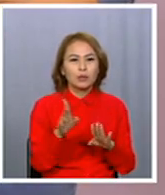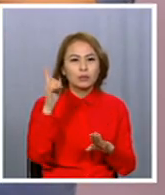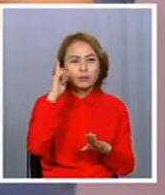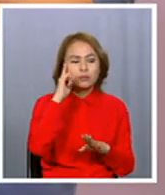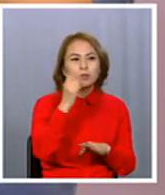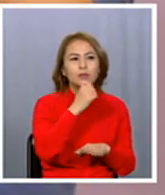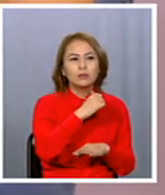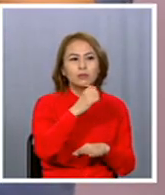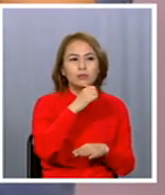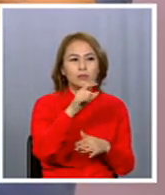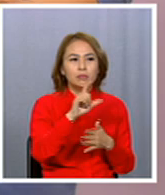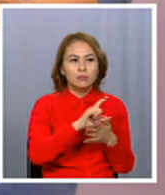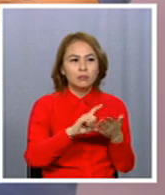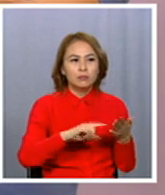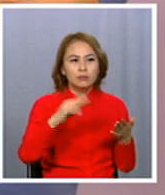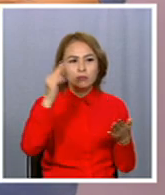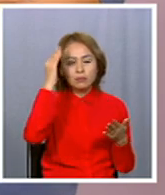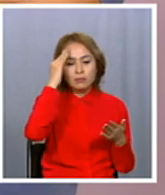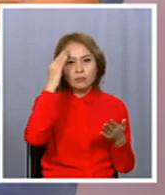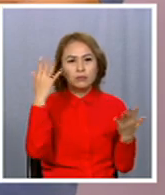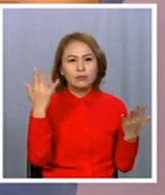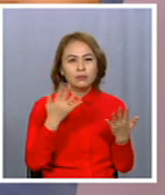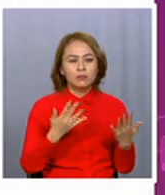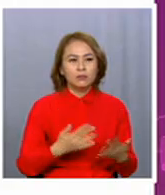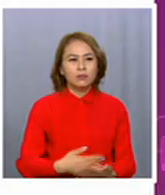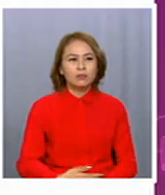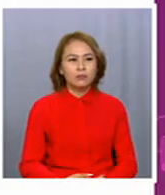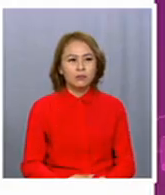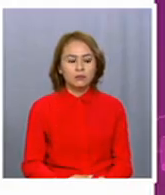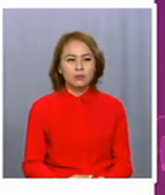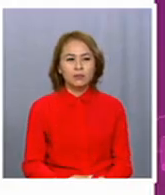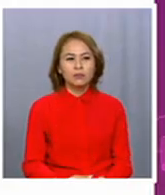балалар. Өлеңнің негізгі ойы қандай?